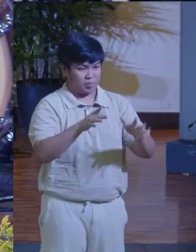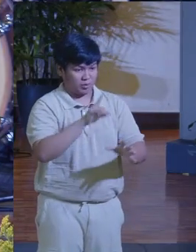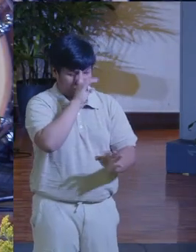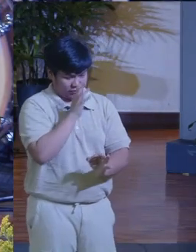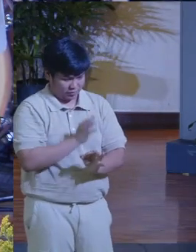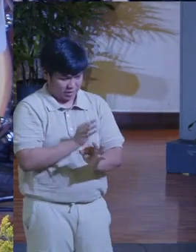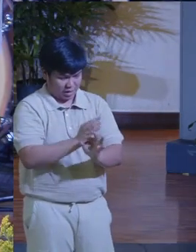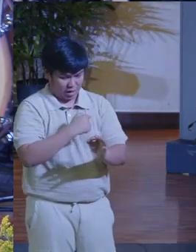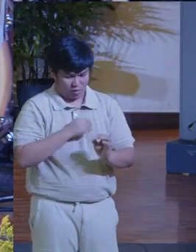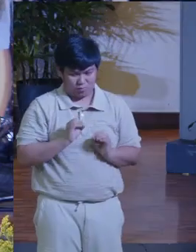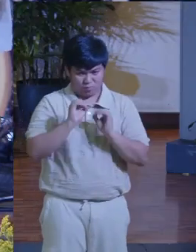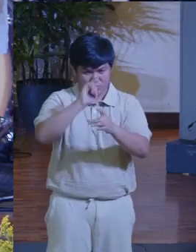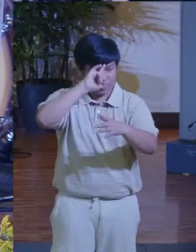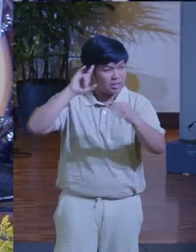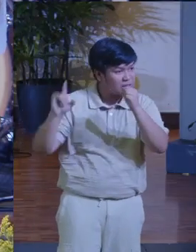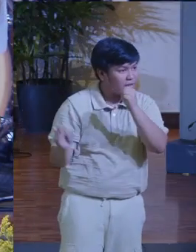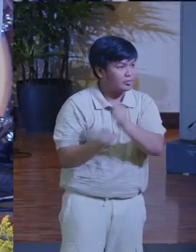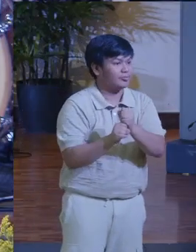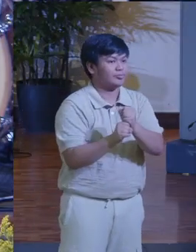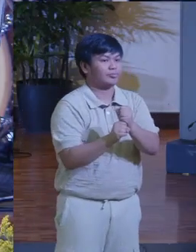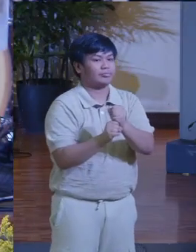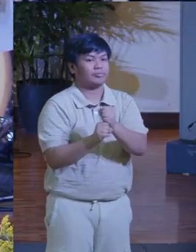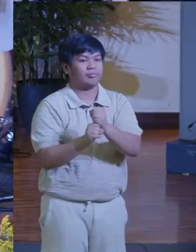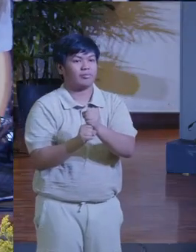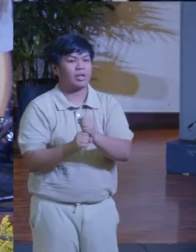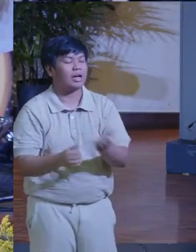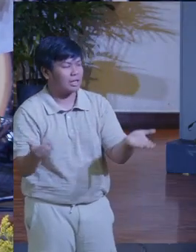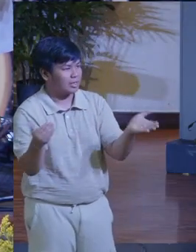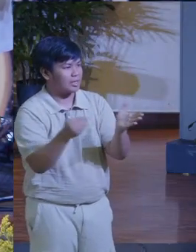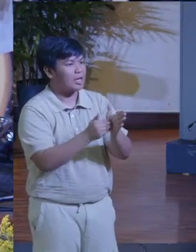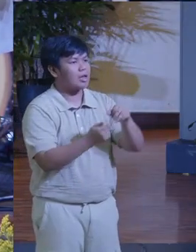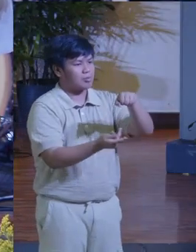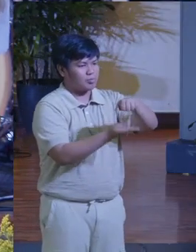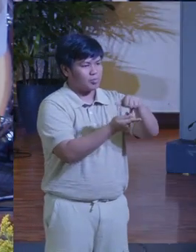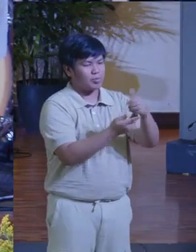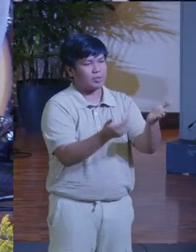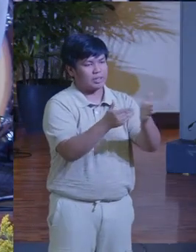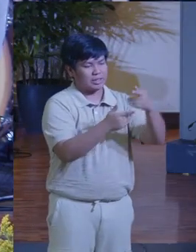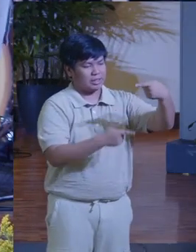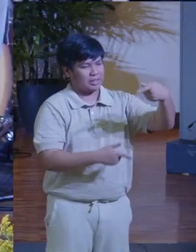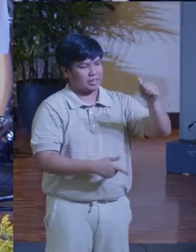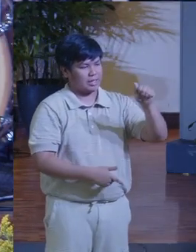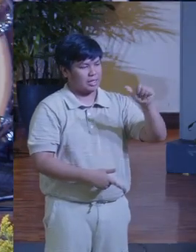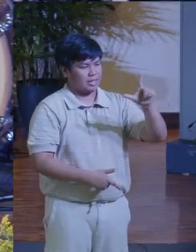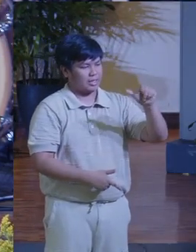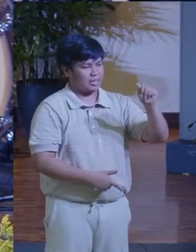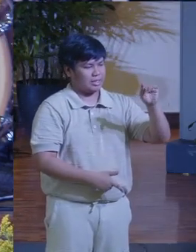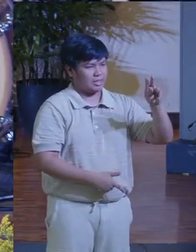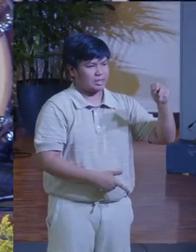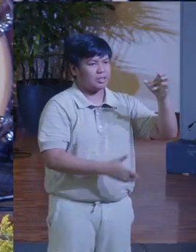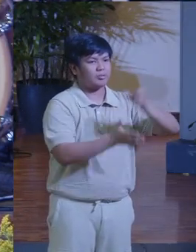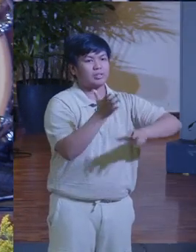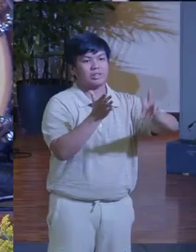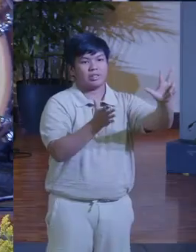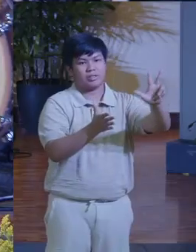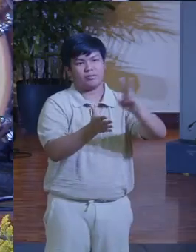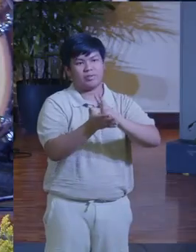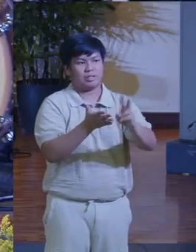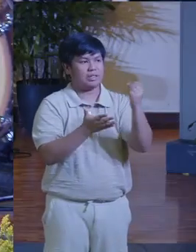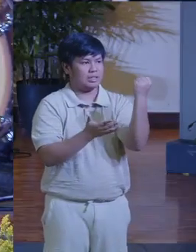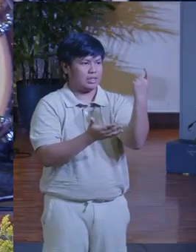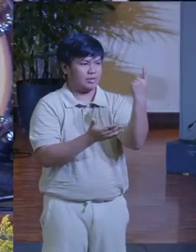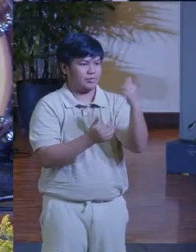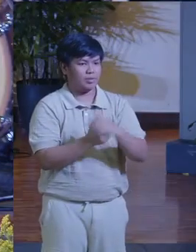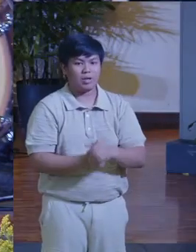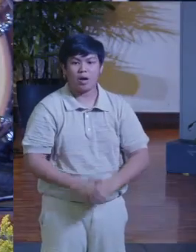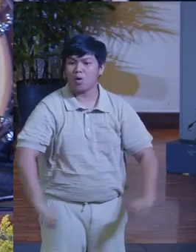the righteous shall live by faith. Inulit muli ni Pablo ito sa Galatians 3:11. Now it is evident